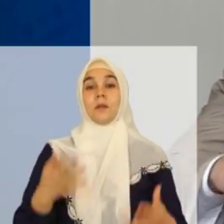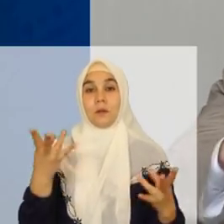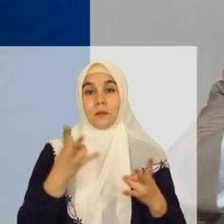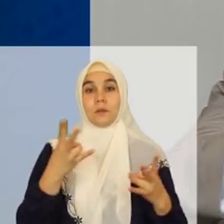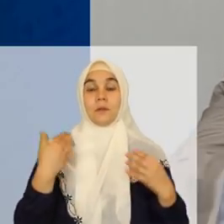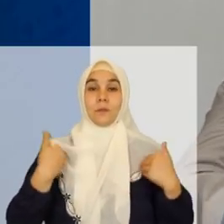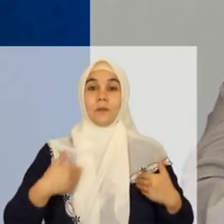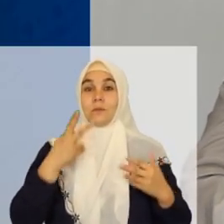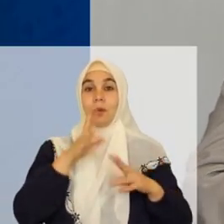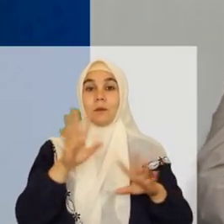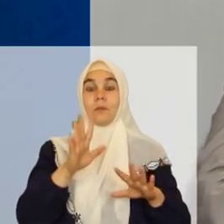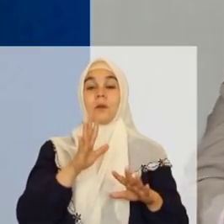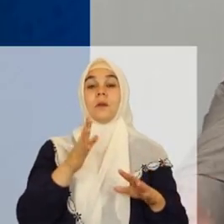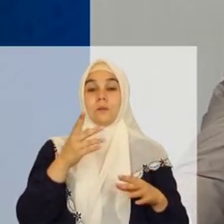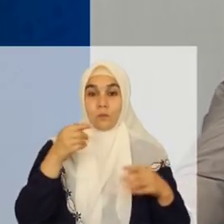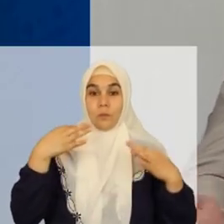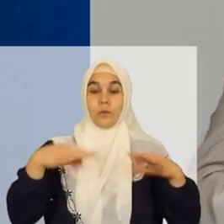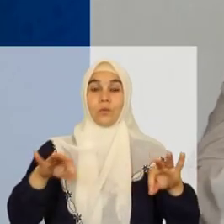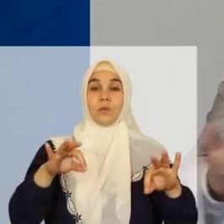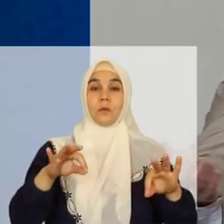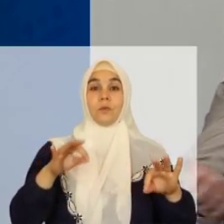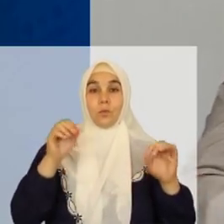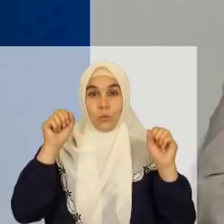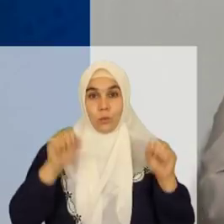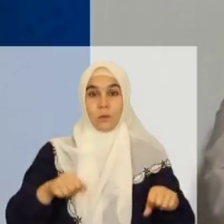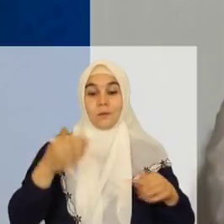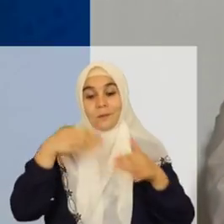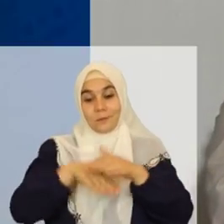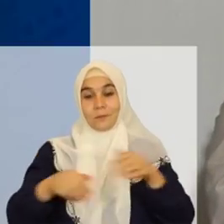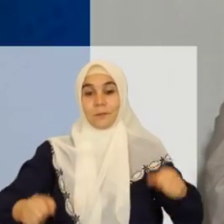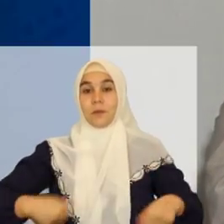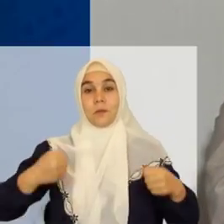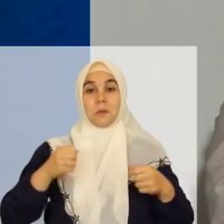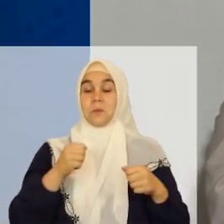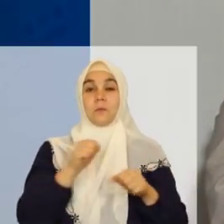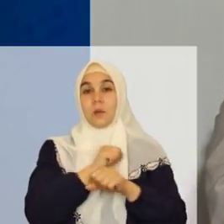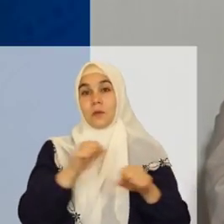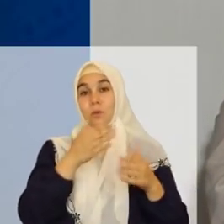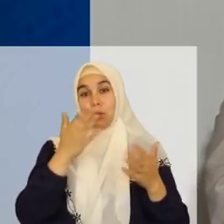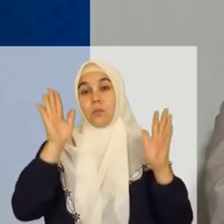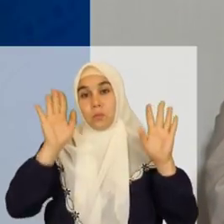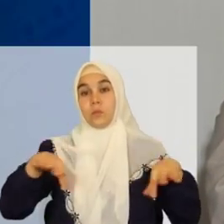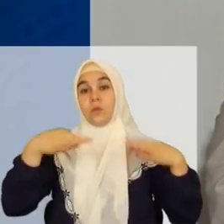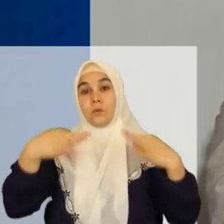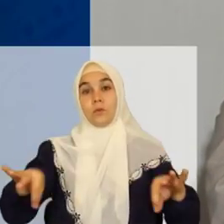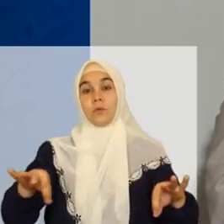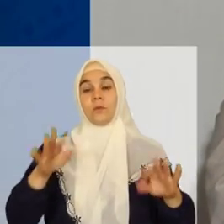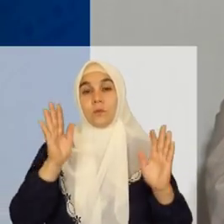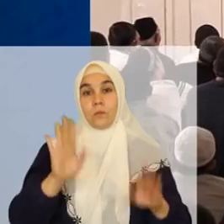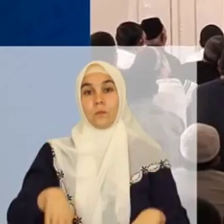turadigan, badanini vasf qilmaydigan kiyim kiysa, ichidan kiysa, uni demak hech bir og'irligi